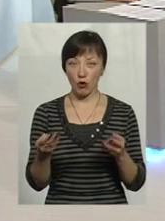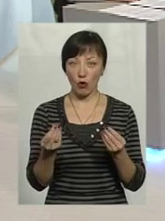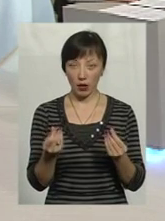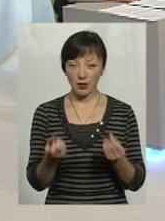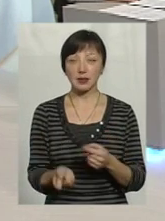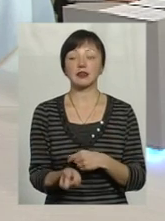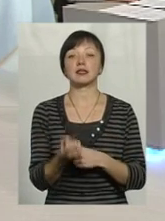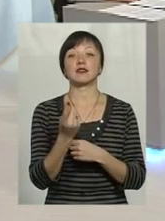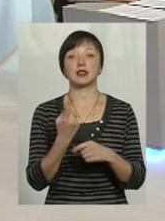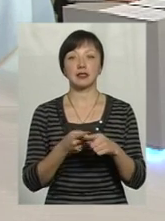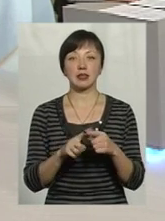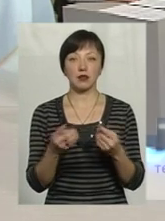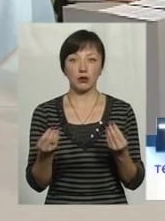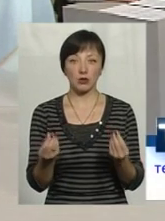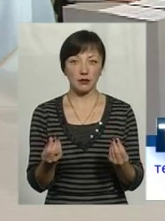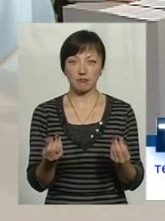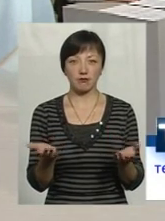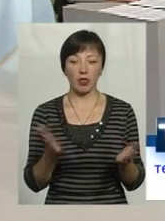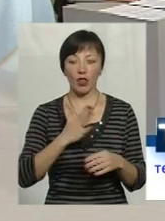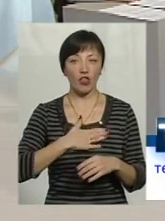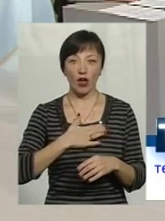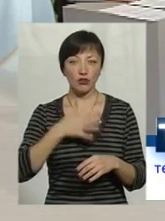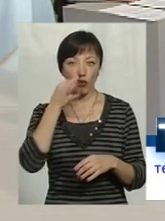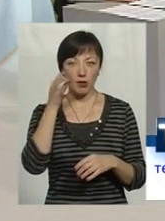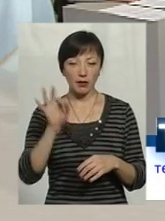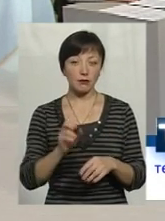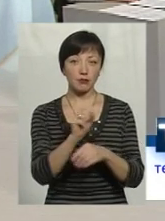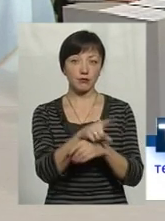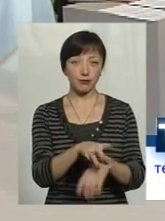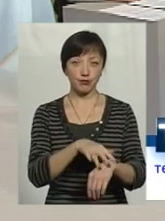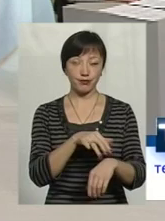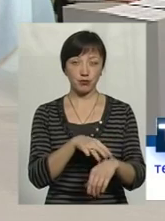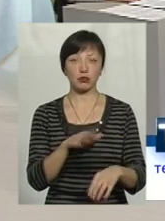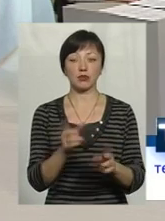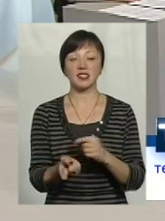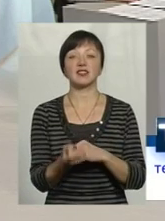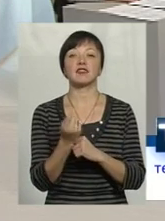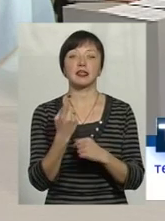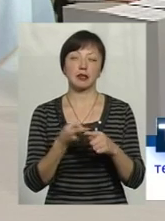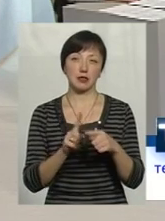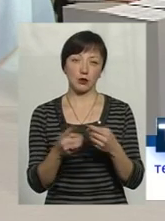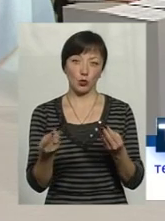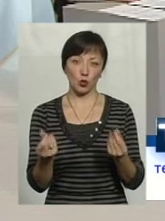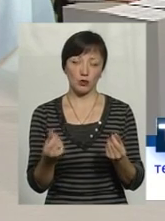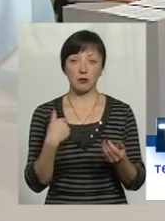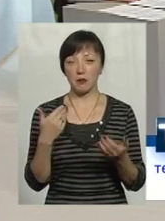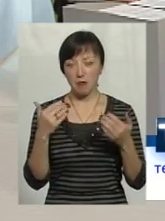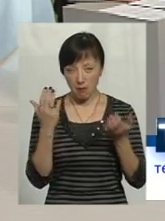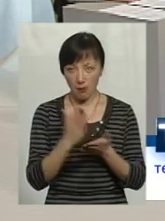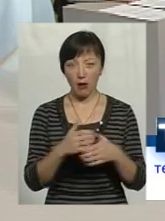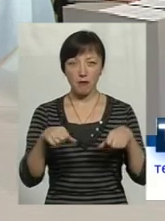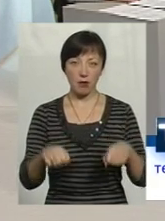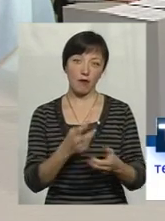Тобто, де вона взялася, ну, це, в принципі, не наша компетенція, так, визначати звідки, але ми маємо право так